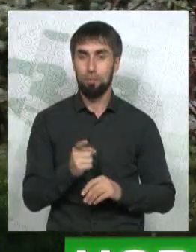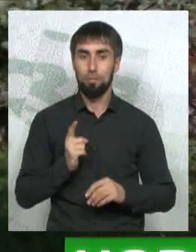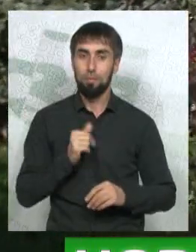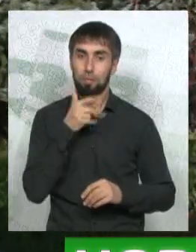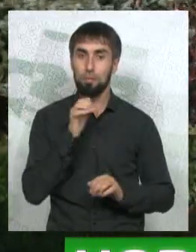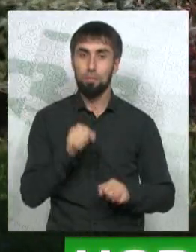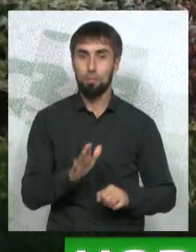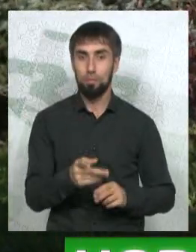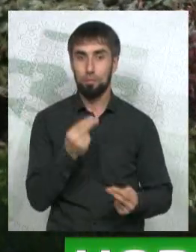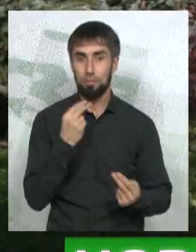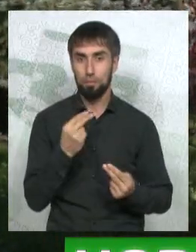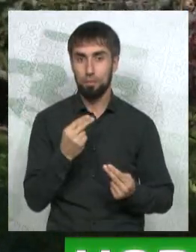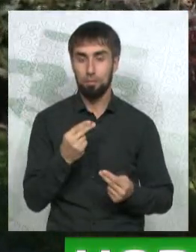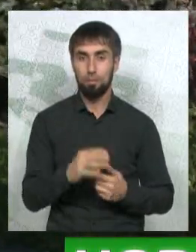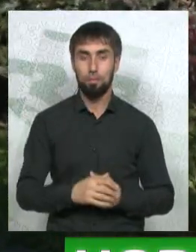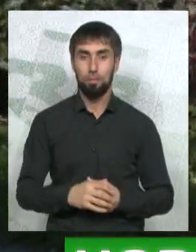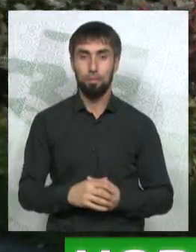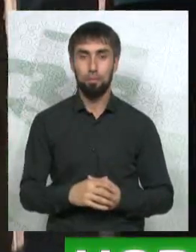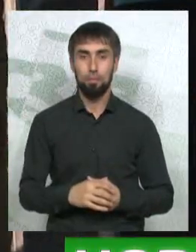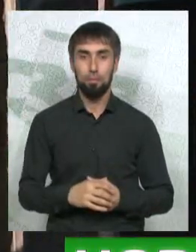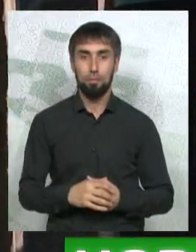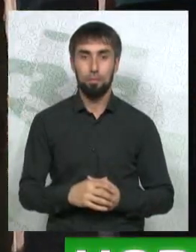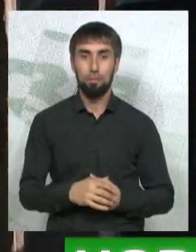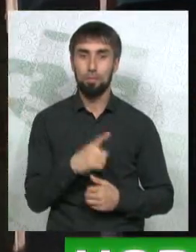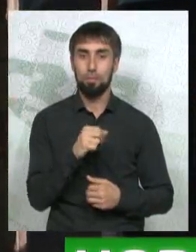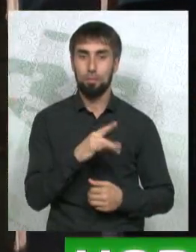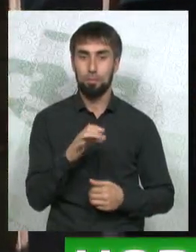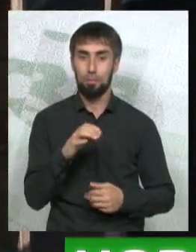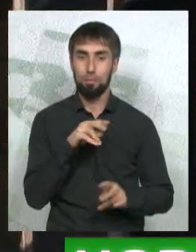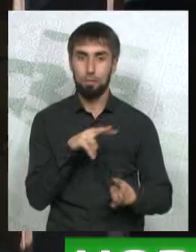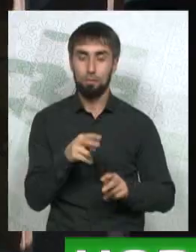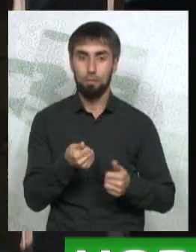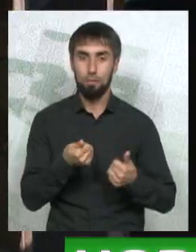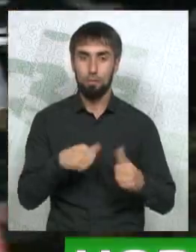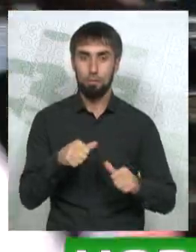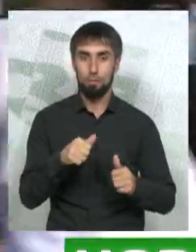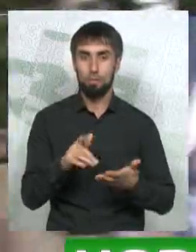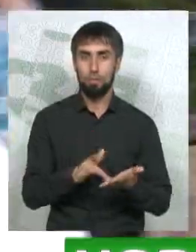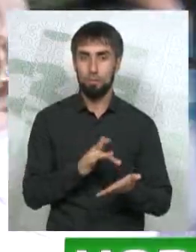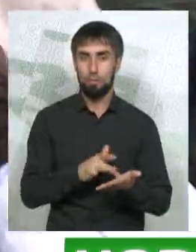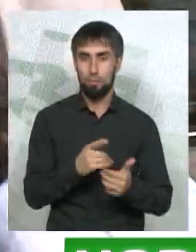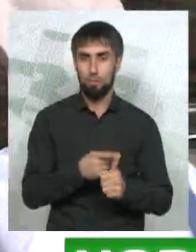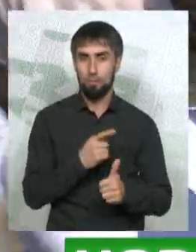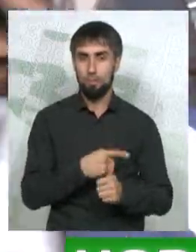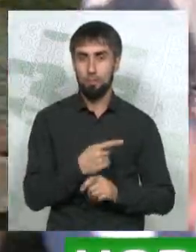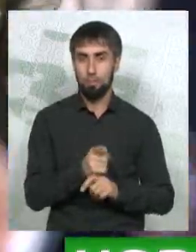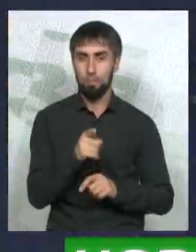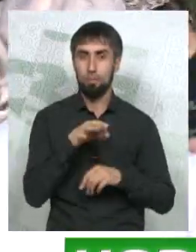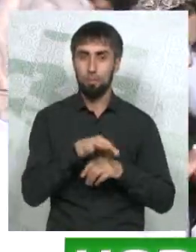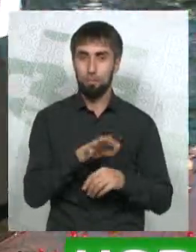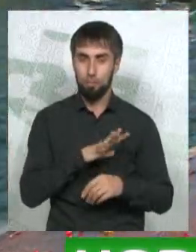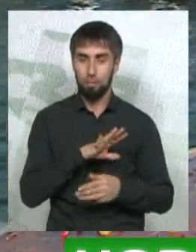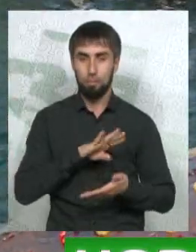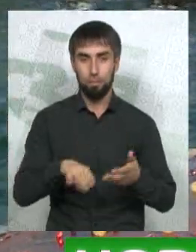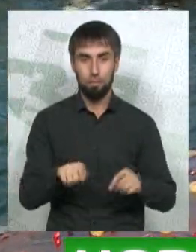когда можно продегустировать это кулинарное произведение. За процессом следит комиссия книги рекордов России, фиксирует, чтобы все проходило